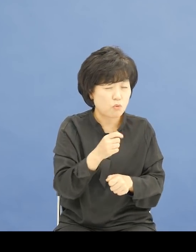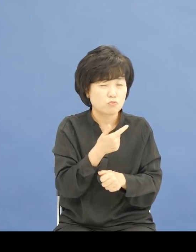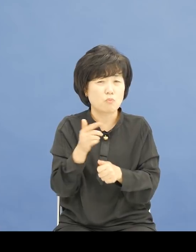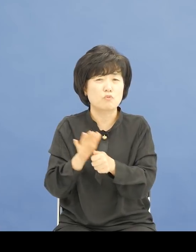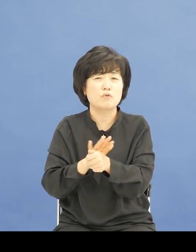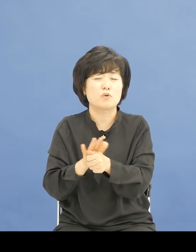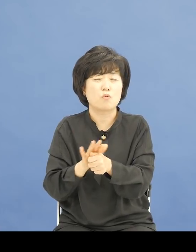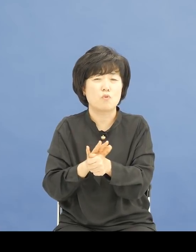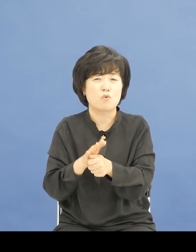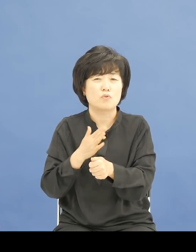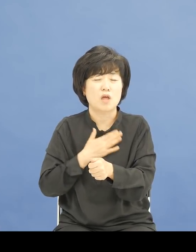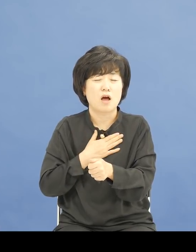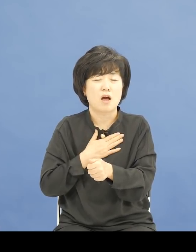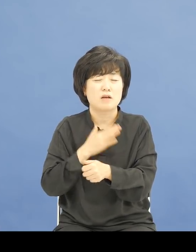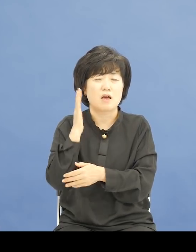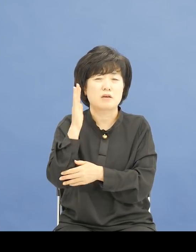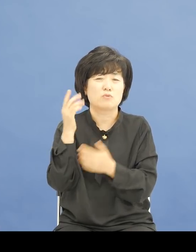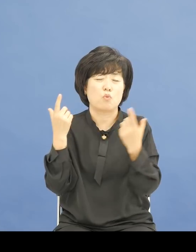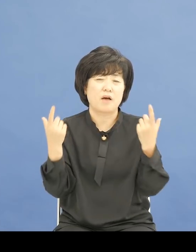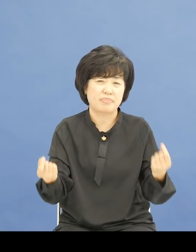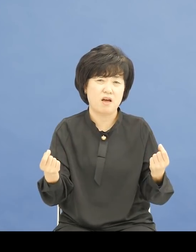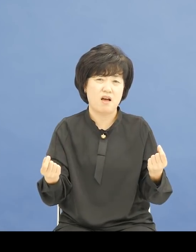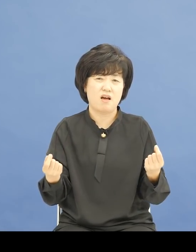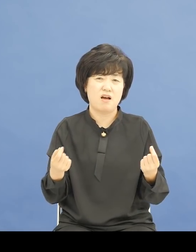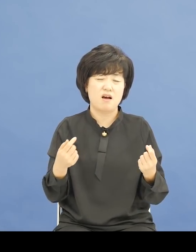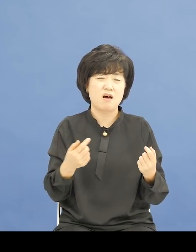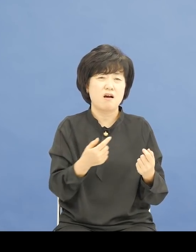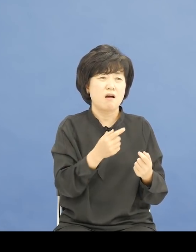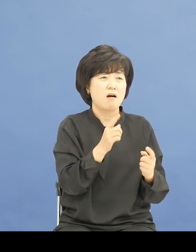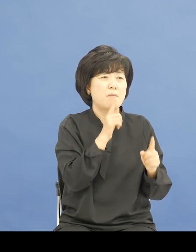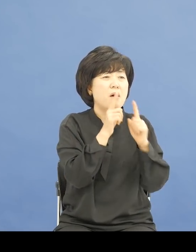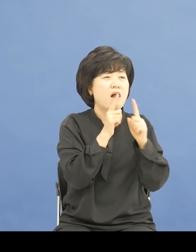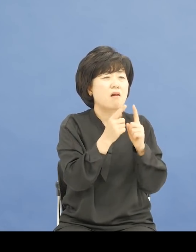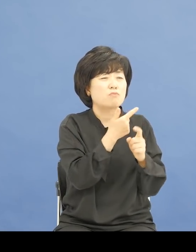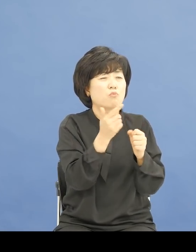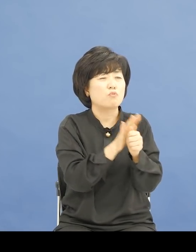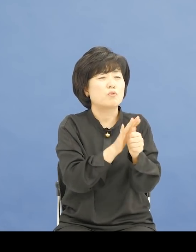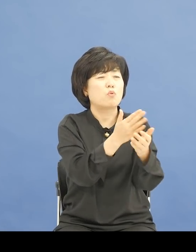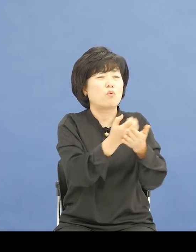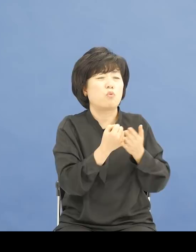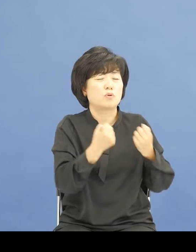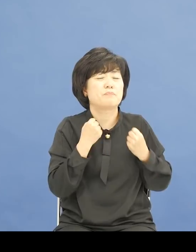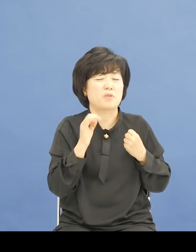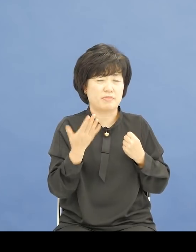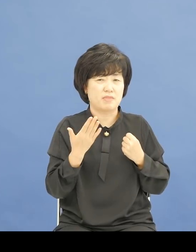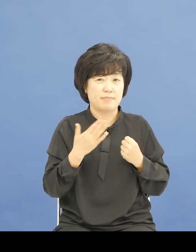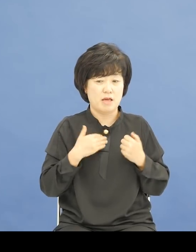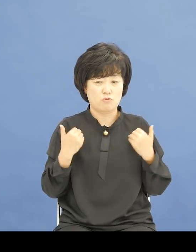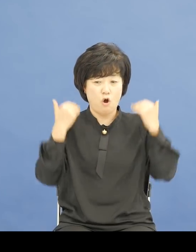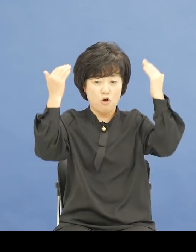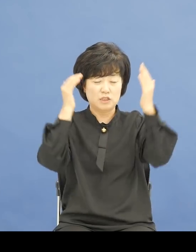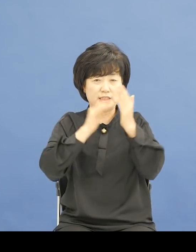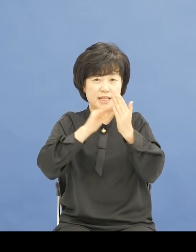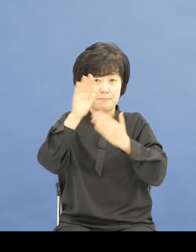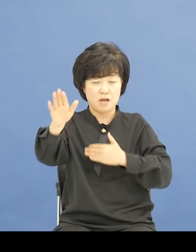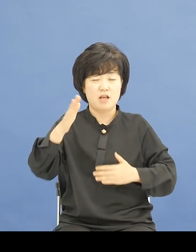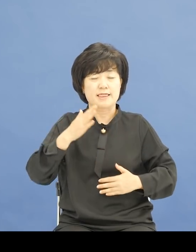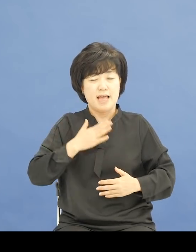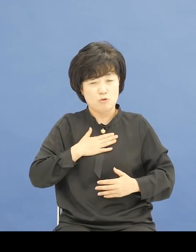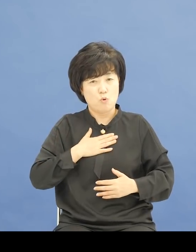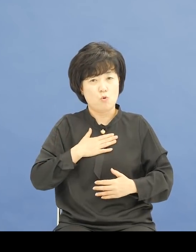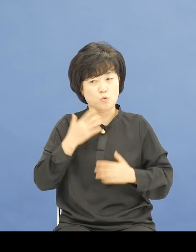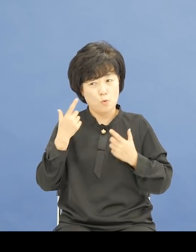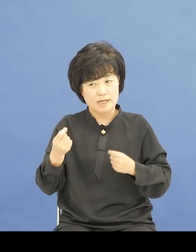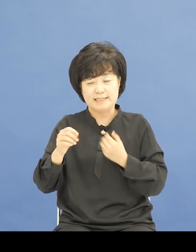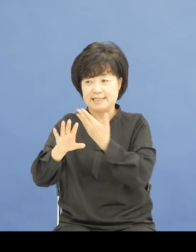너무 위로가 되고 자기 이야기 같고 너무 힘이 되었다고 하면서 언젠간 자기도 어른 되면은 자기의